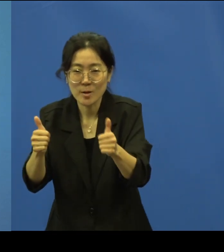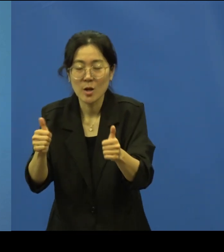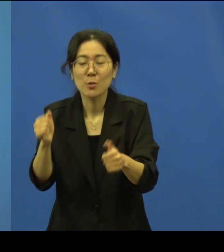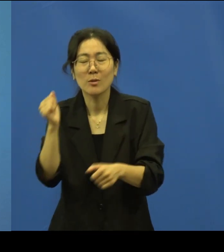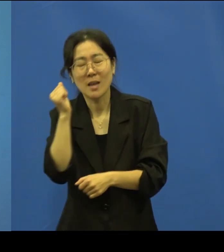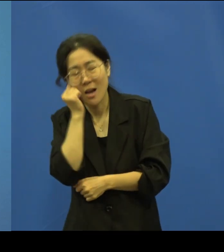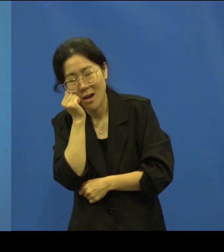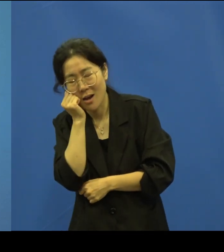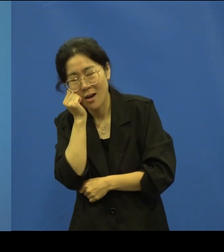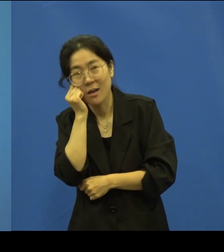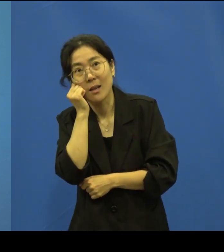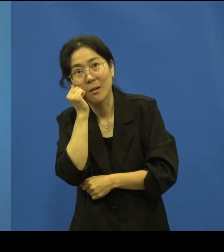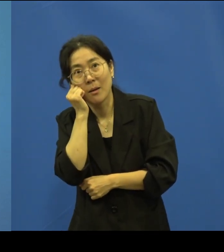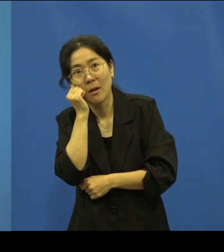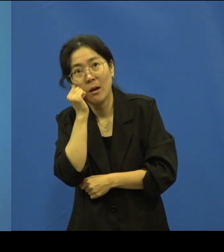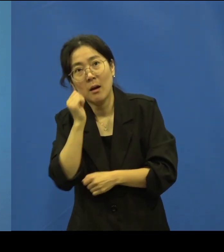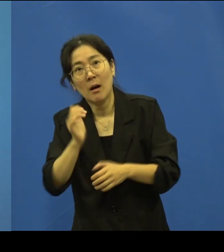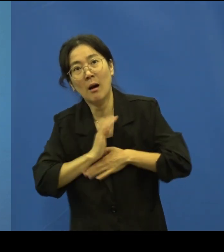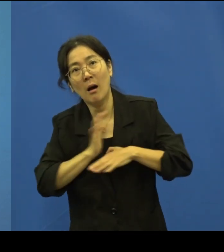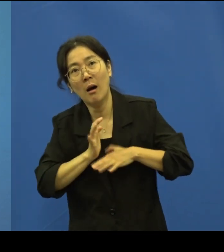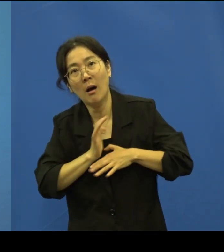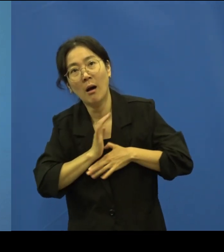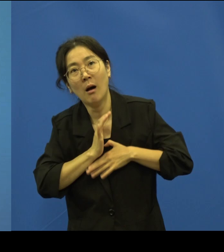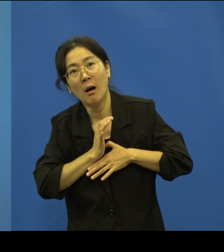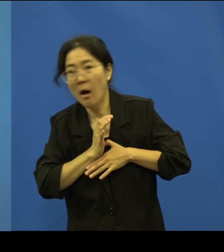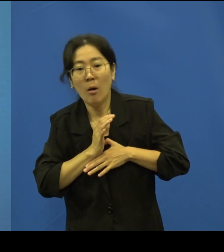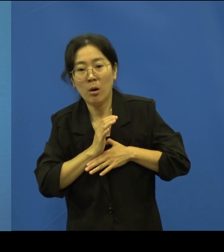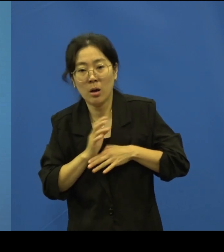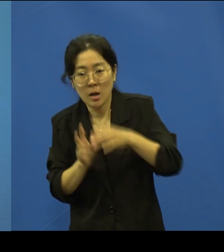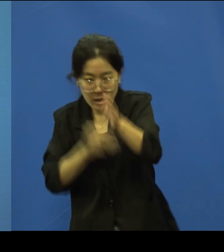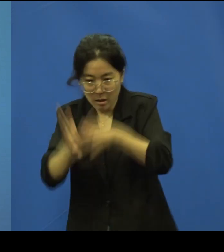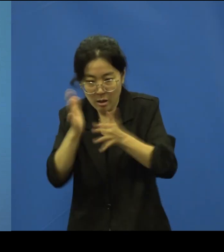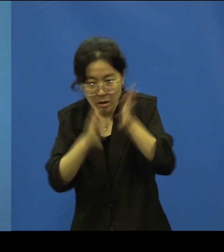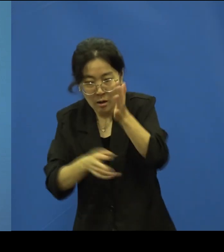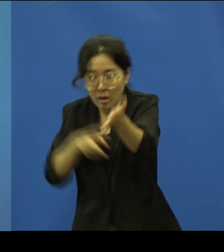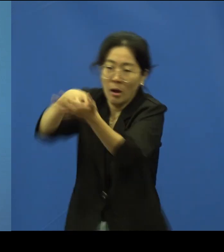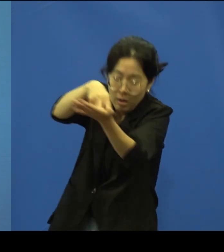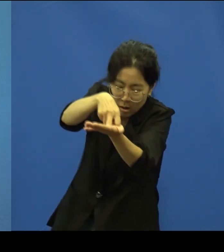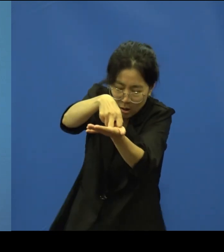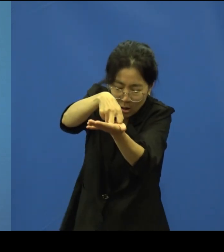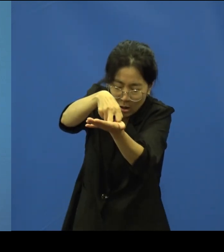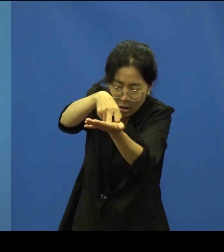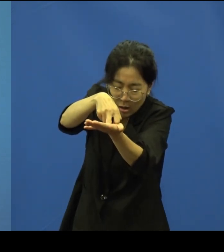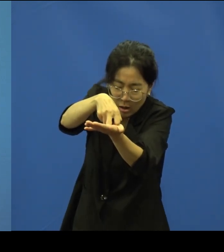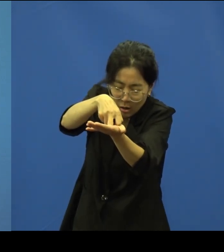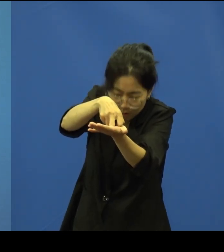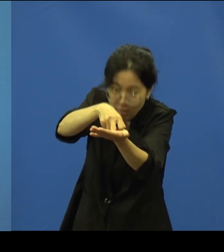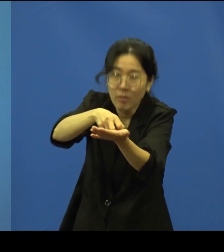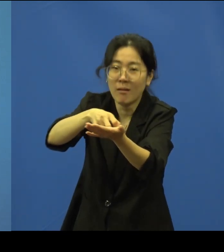또 다음날 일어나면 두려워, 또 기도, 또 주님이 준 평강 또 사는 거예요.